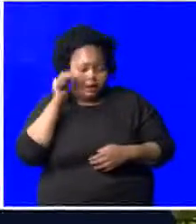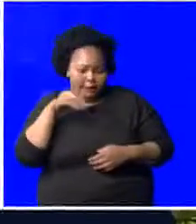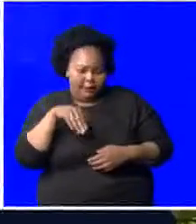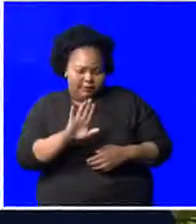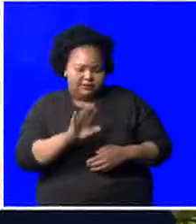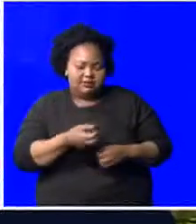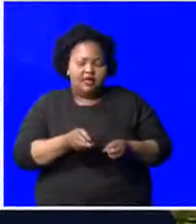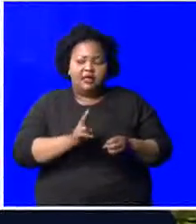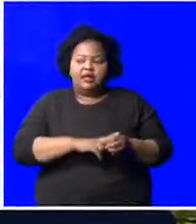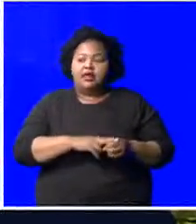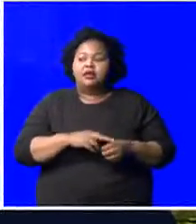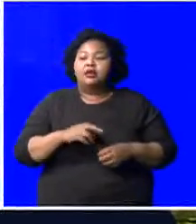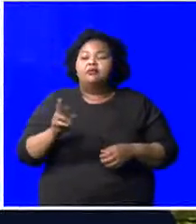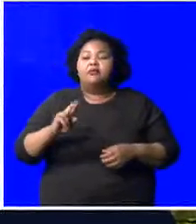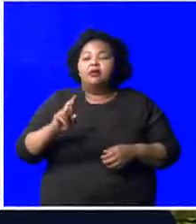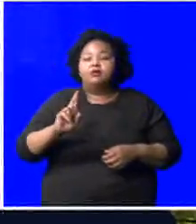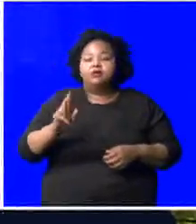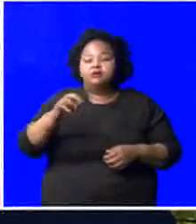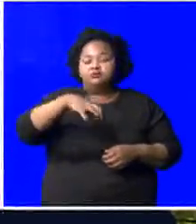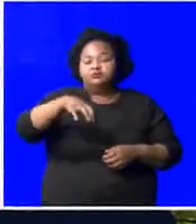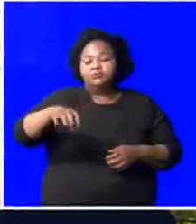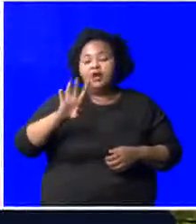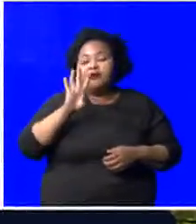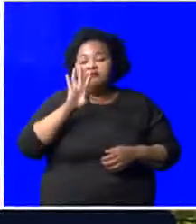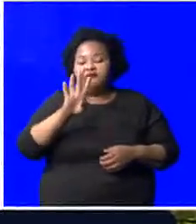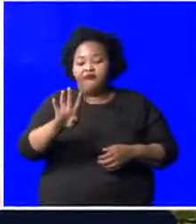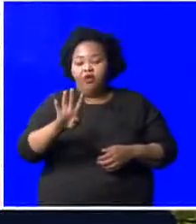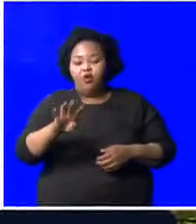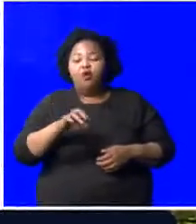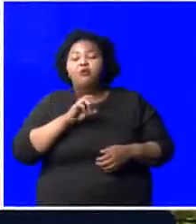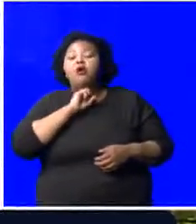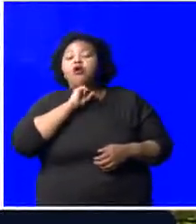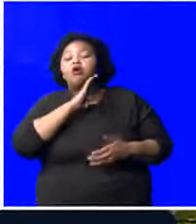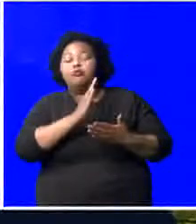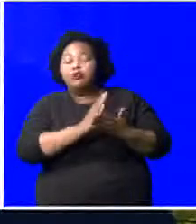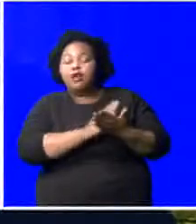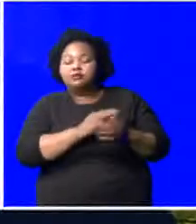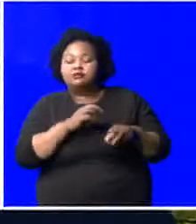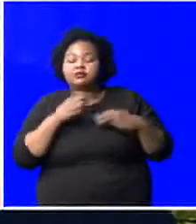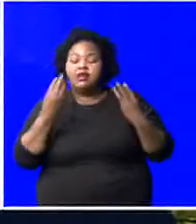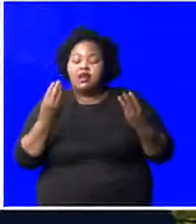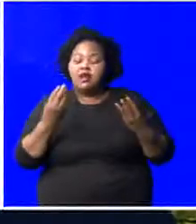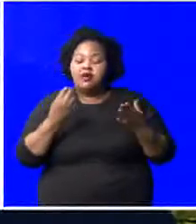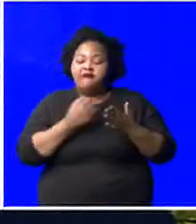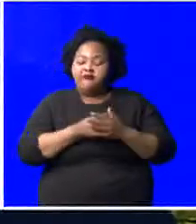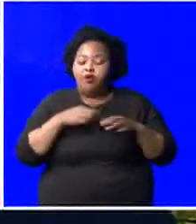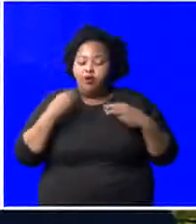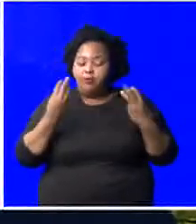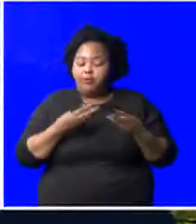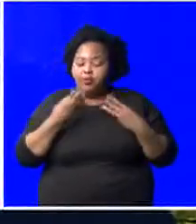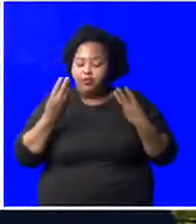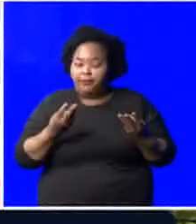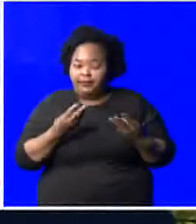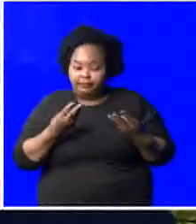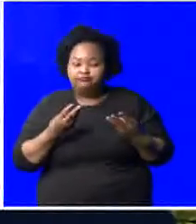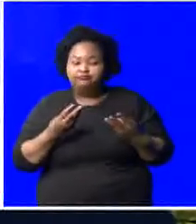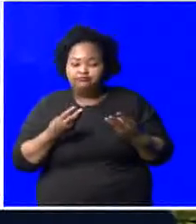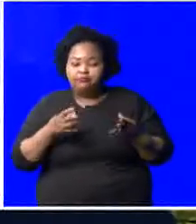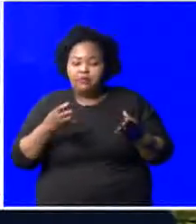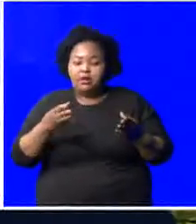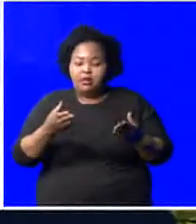totine. Ilalele tidzingo netikhalo talabantu talesive. Kube invoza futhi